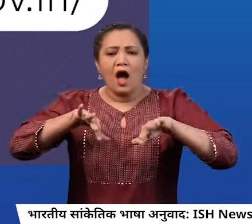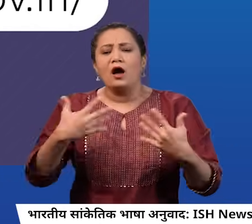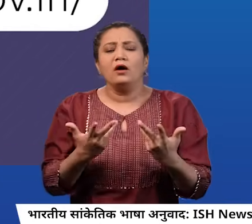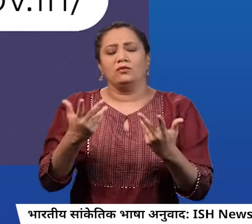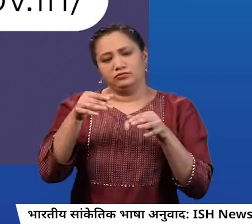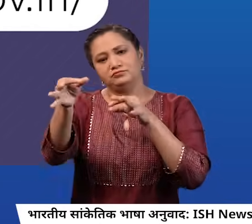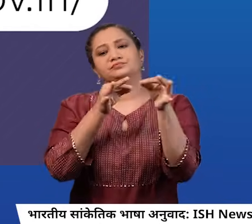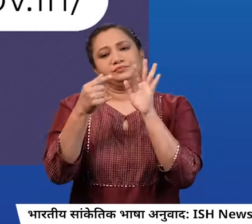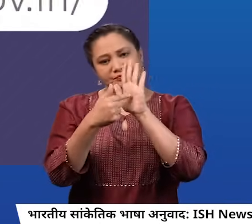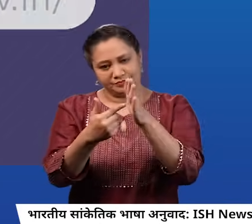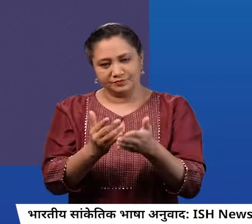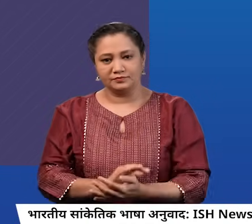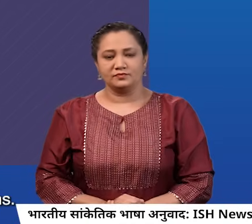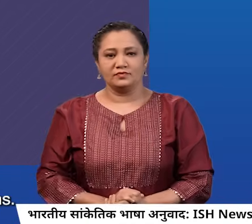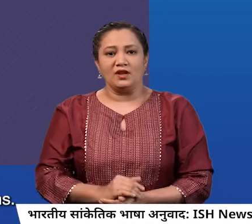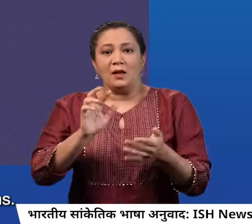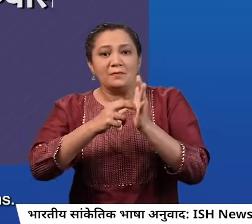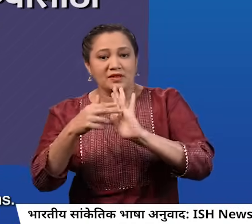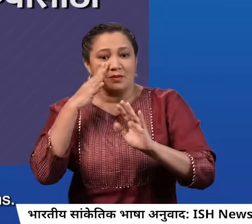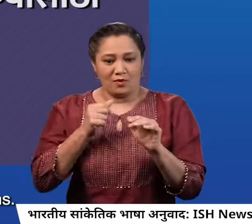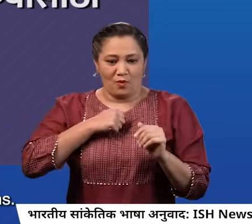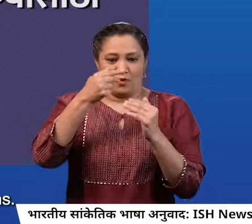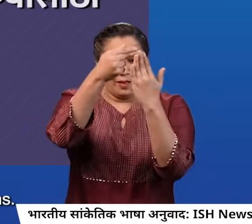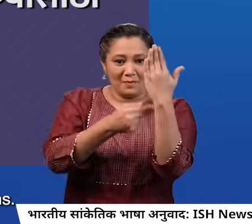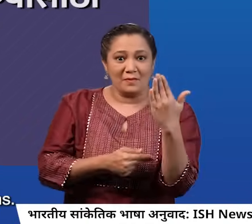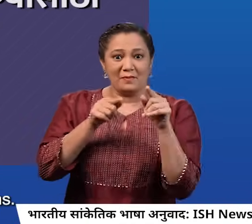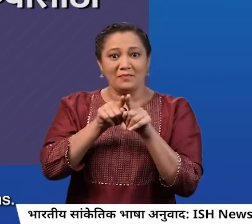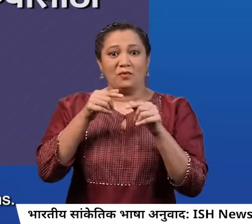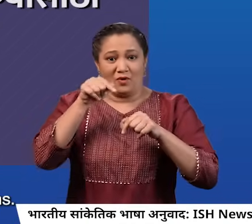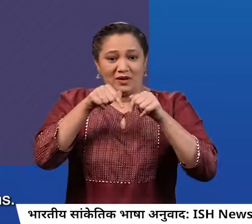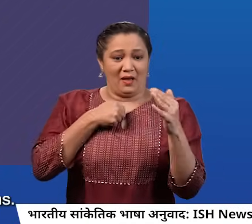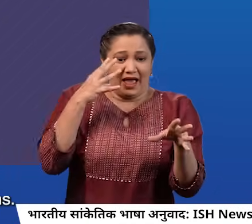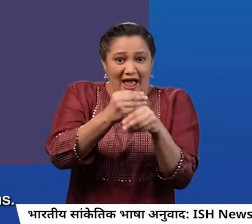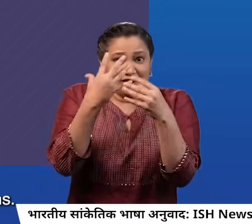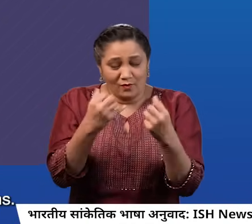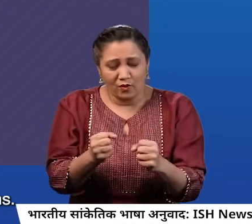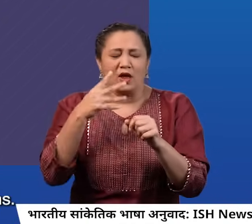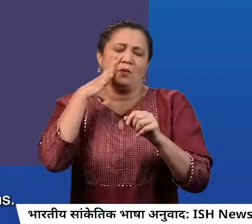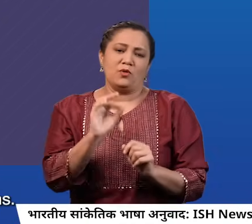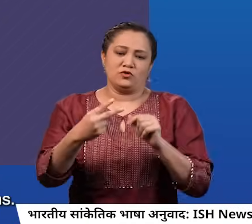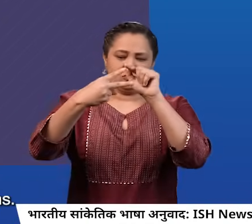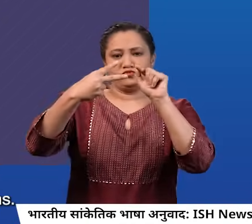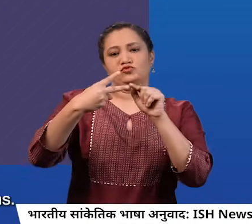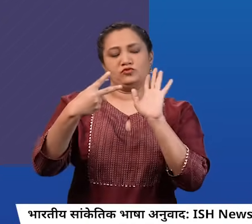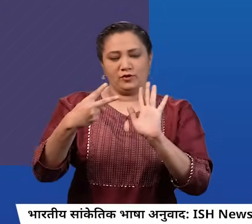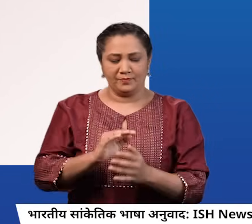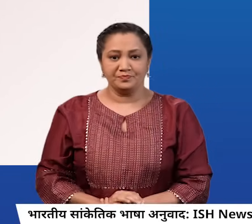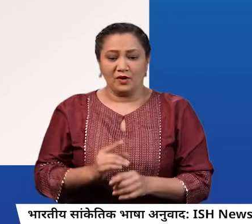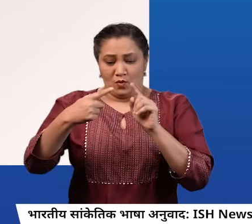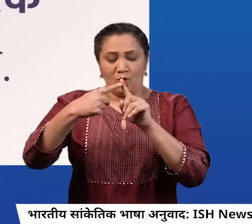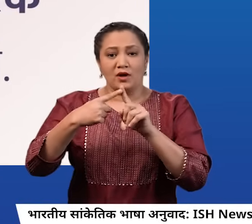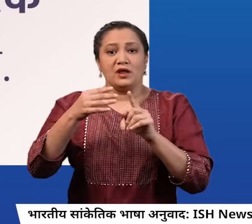देशाचा अर्थाद मतदार मनुन स्वताहची नोंदनी करने सथी तुम्हाला दो नटीनची पूर्तता कराईचे